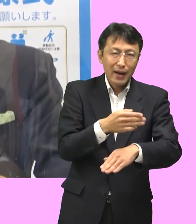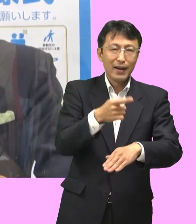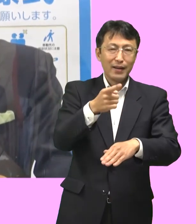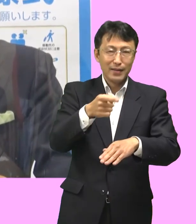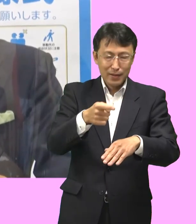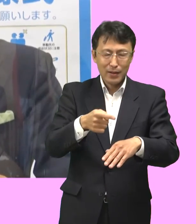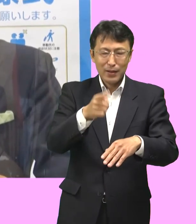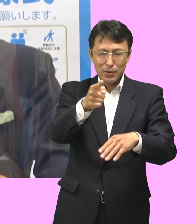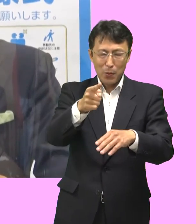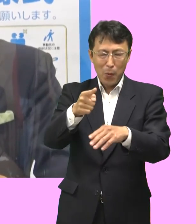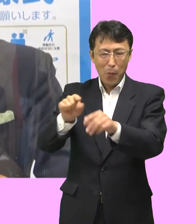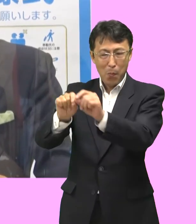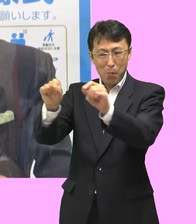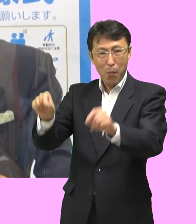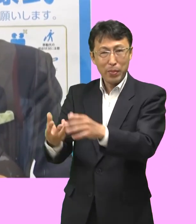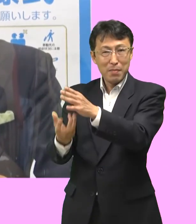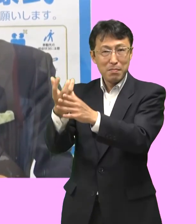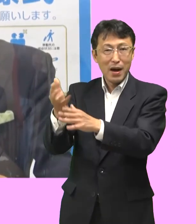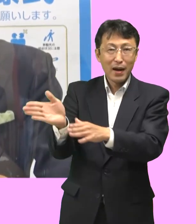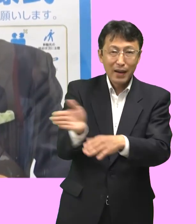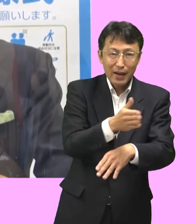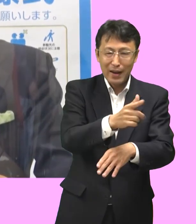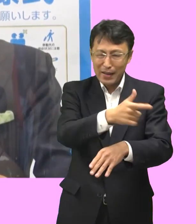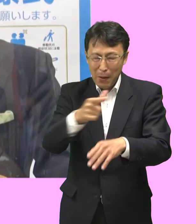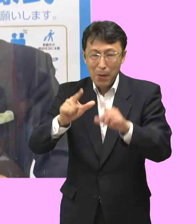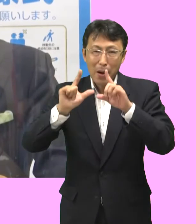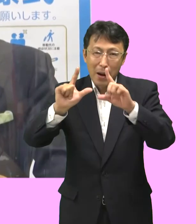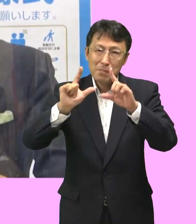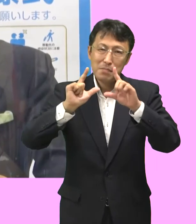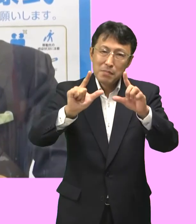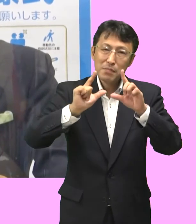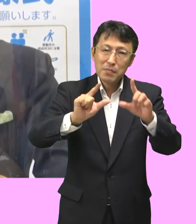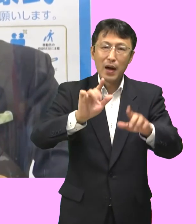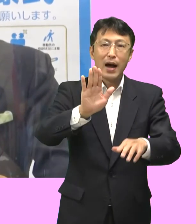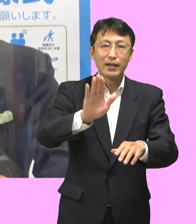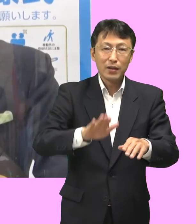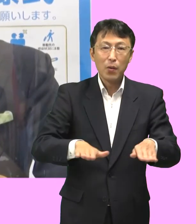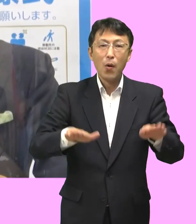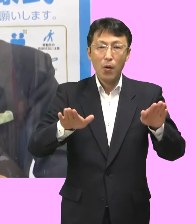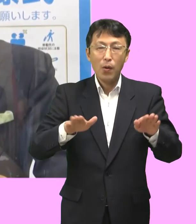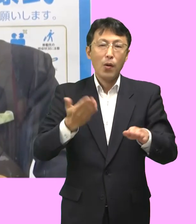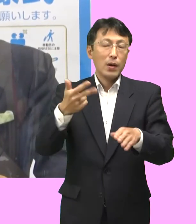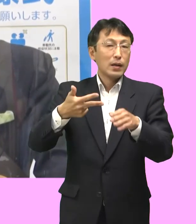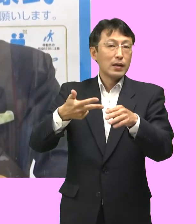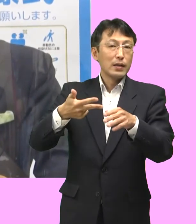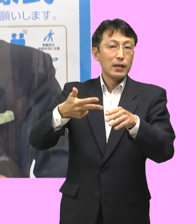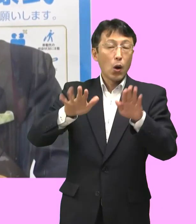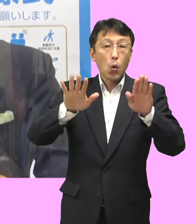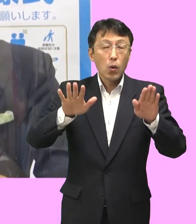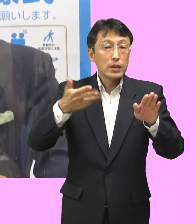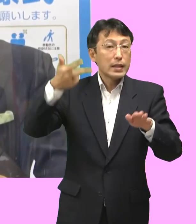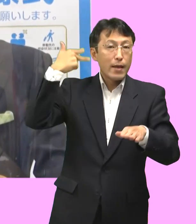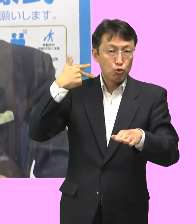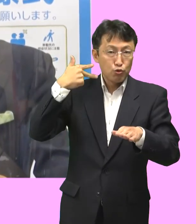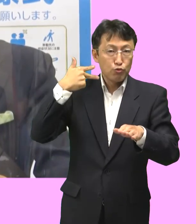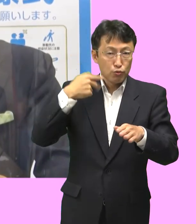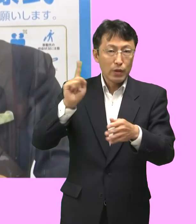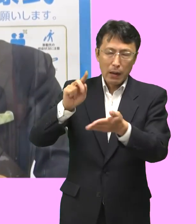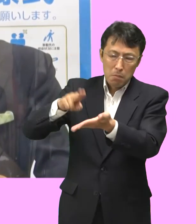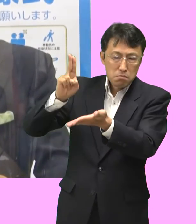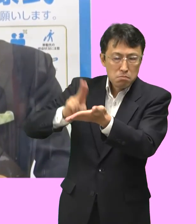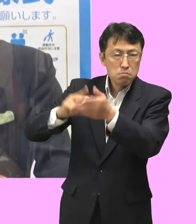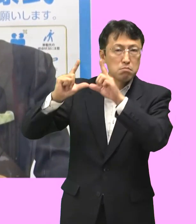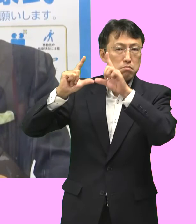ただいておりますけれども、改めて今回の先生の結果を受けての一つの結果になるとか、この大学連載による調